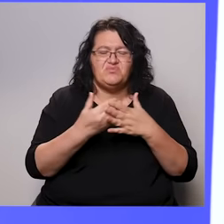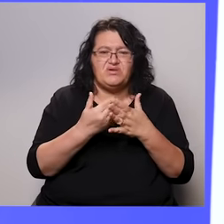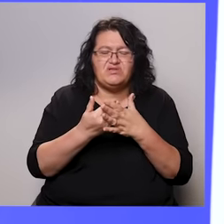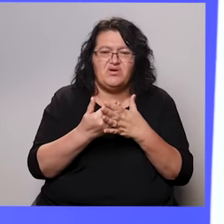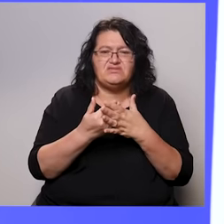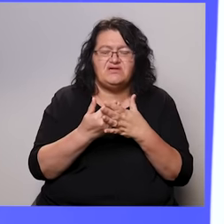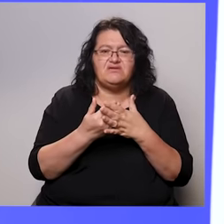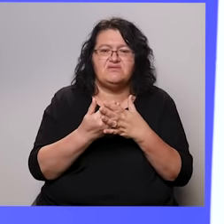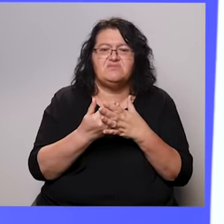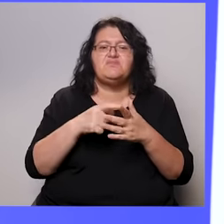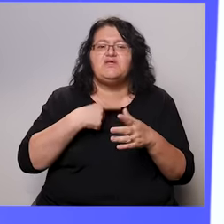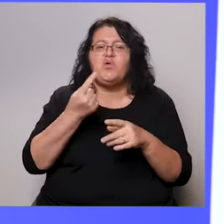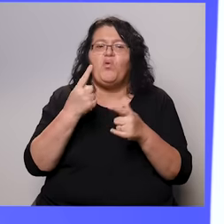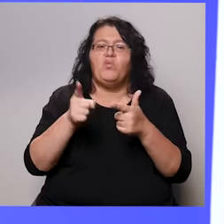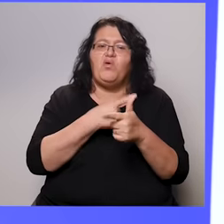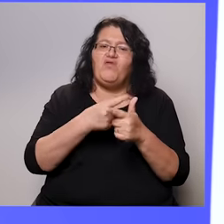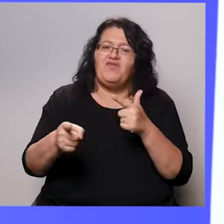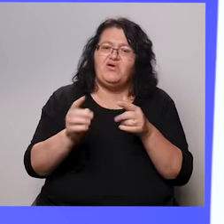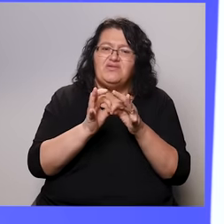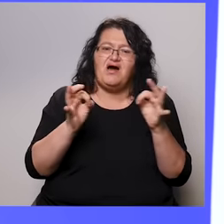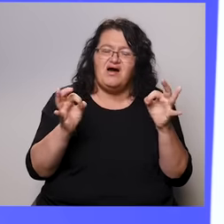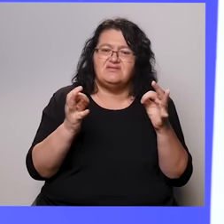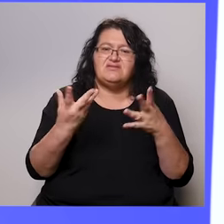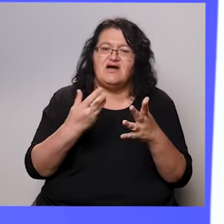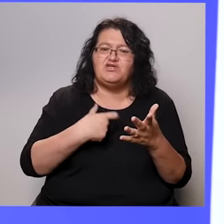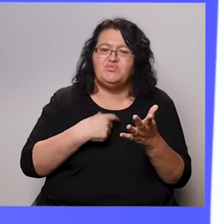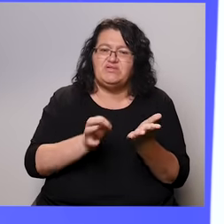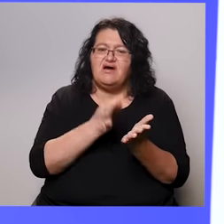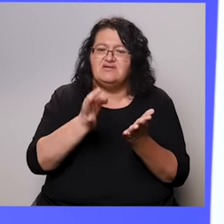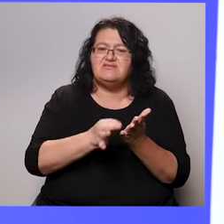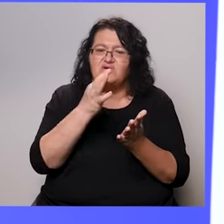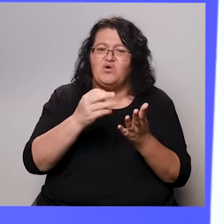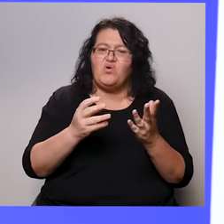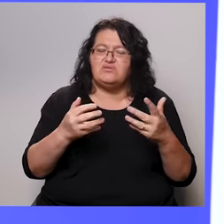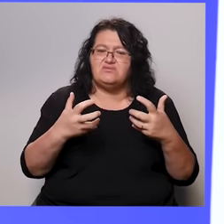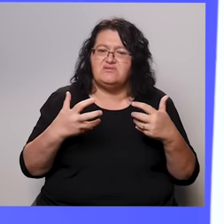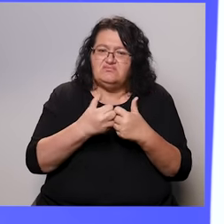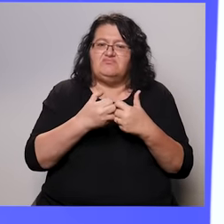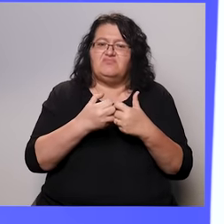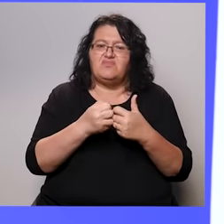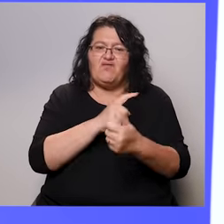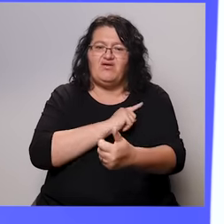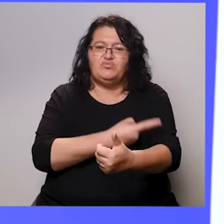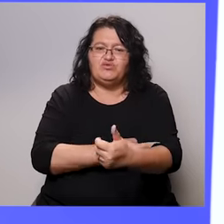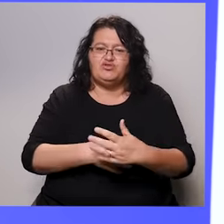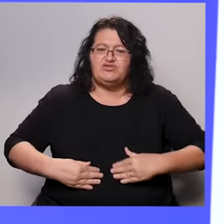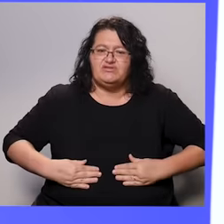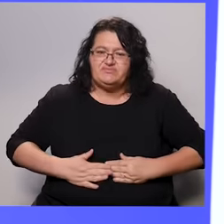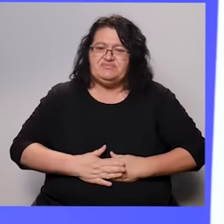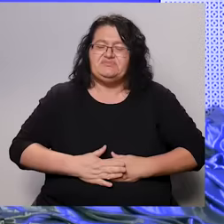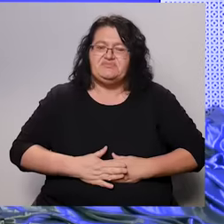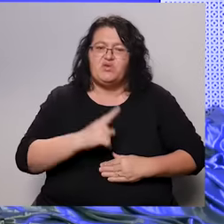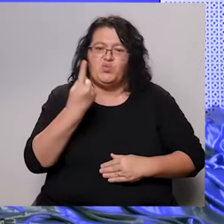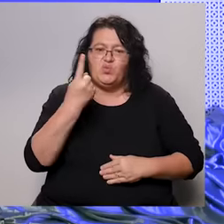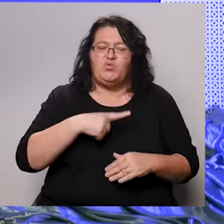medical, zice, sunt două tipuri de ațe cu care eu aș putea să-i cos mușchii și zice, una